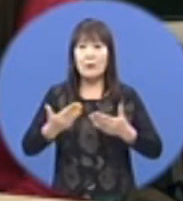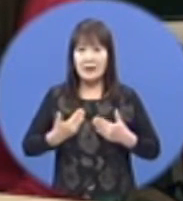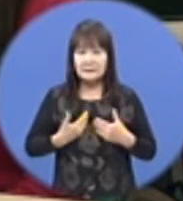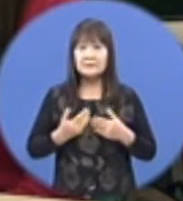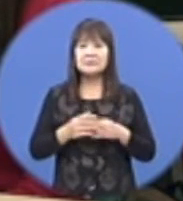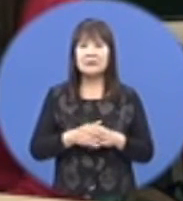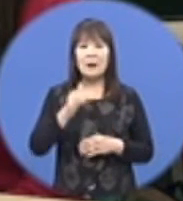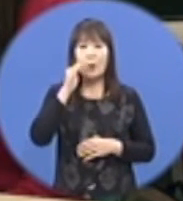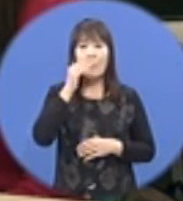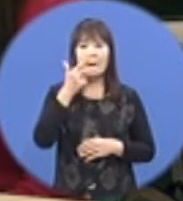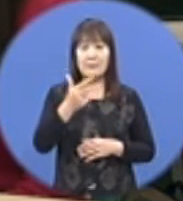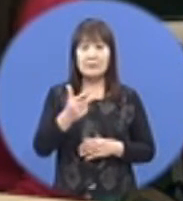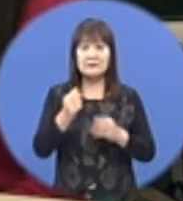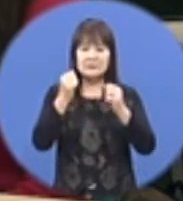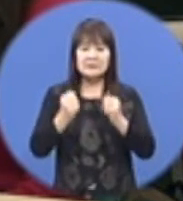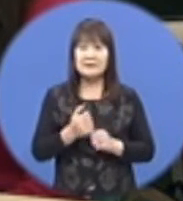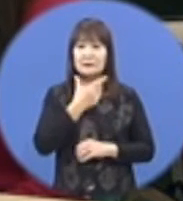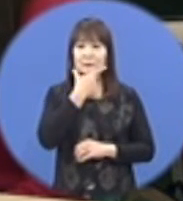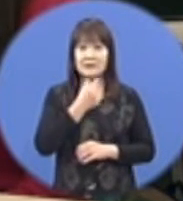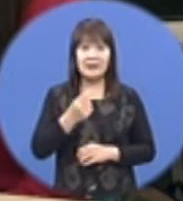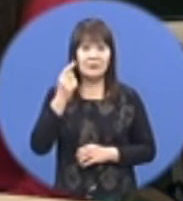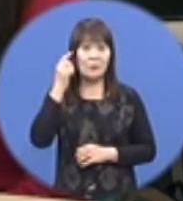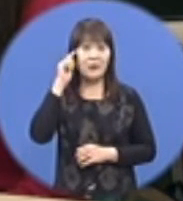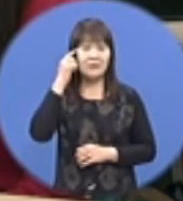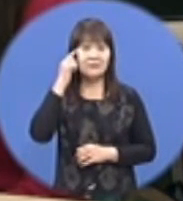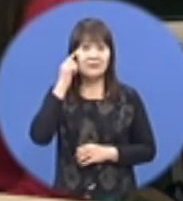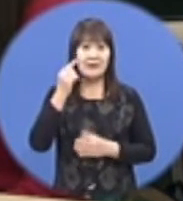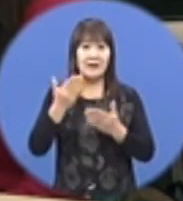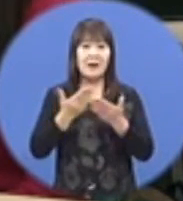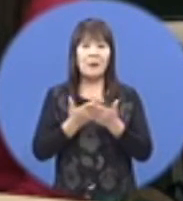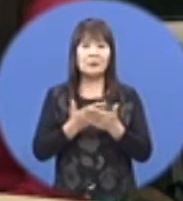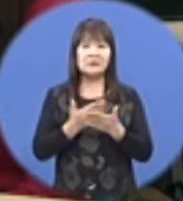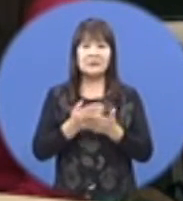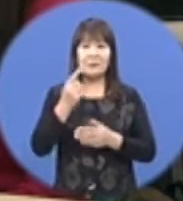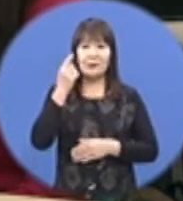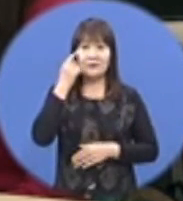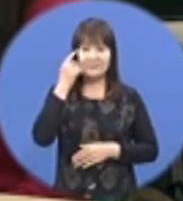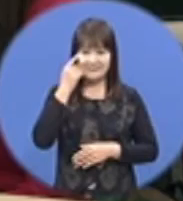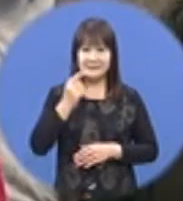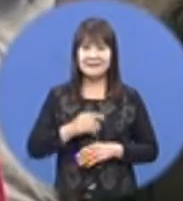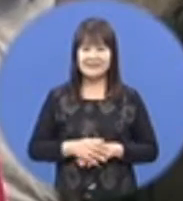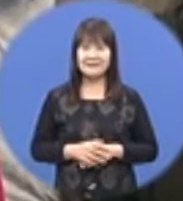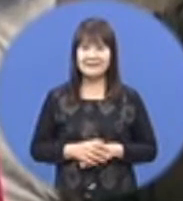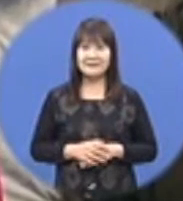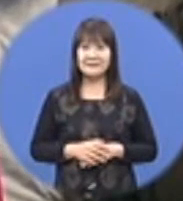に和歌山市に住みたいと感じていただけたらと思います。